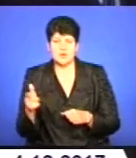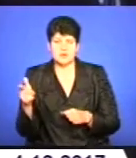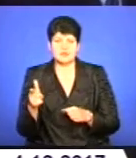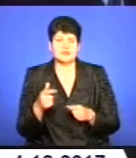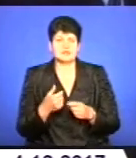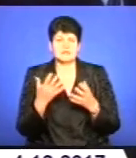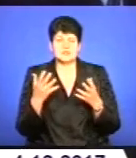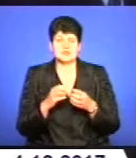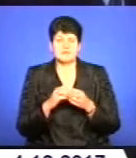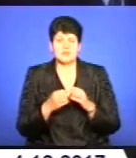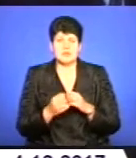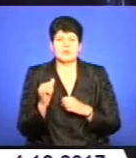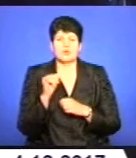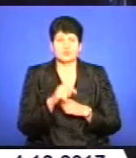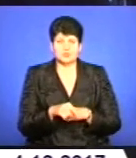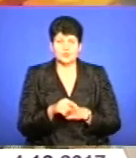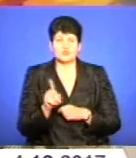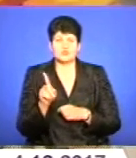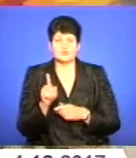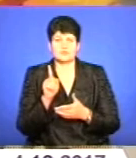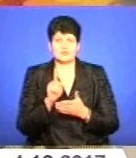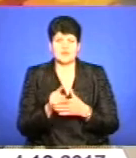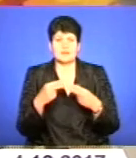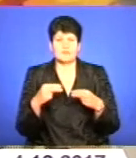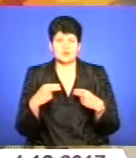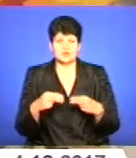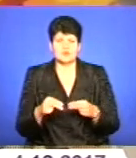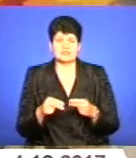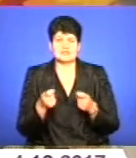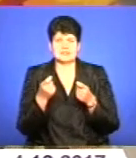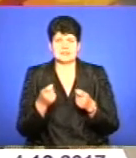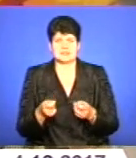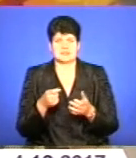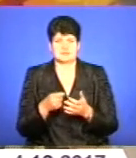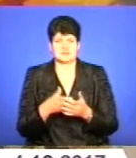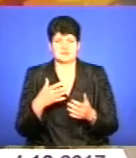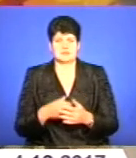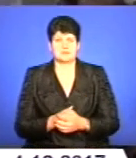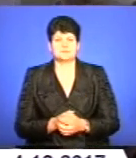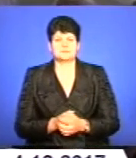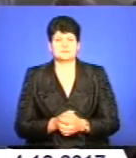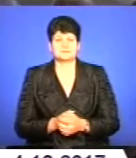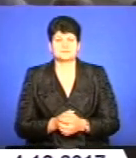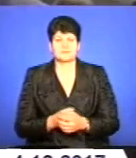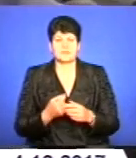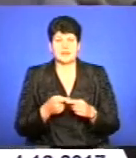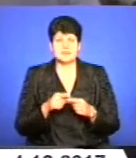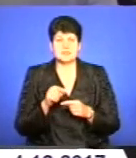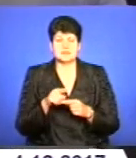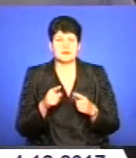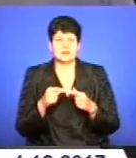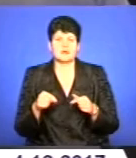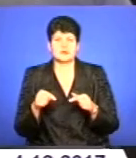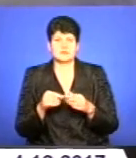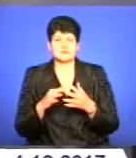українських бджолярів у тому, переконаний чоловік, що вони мусять продавати мед за дуже низькими цінами. Це така